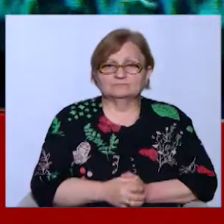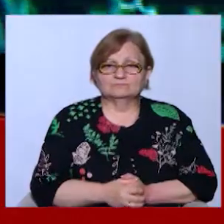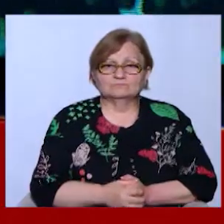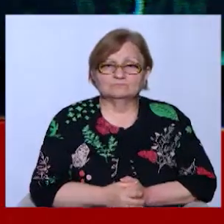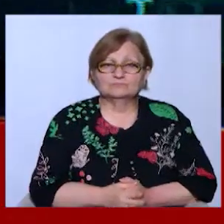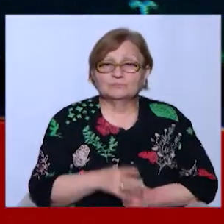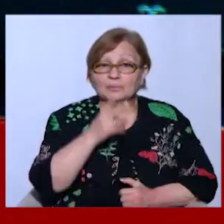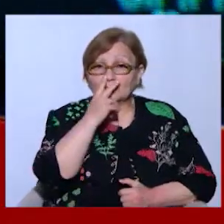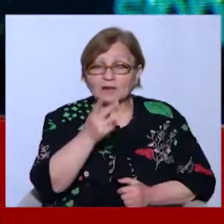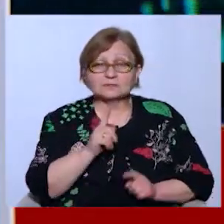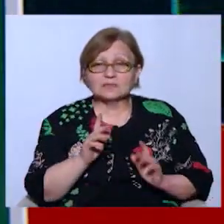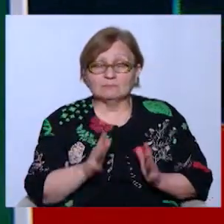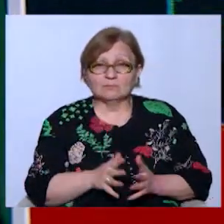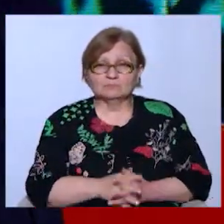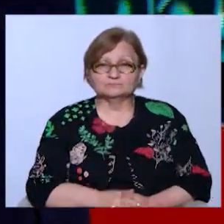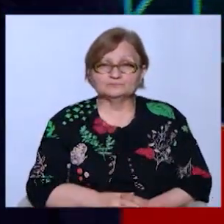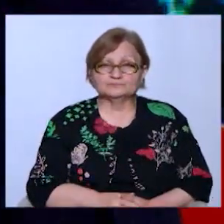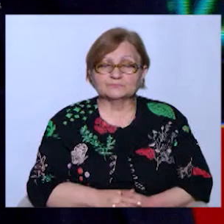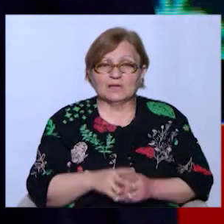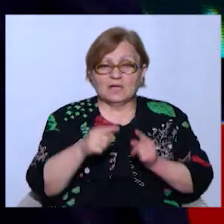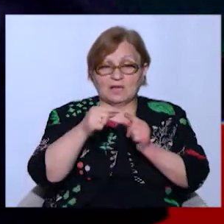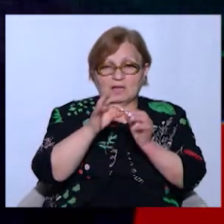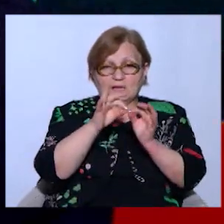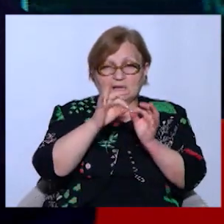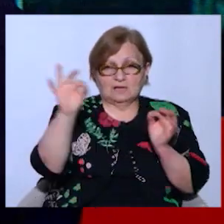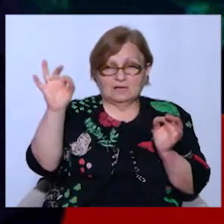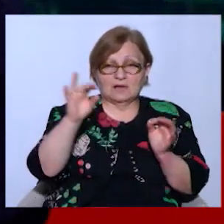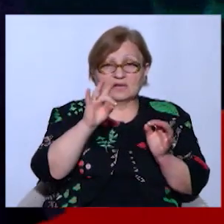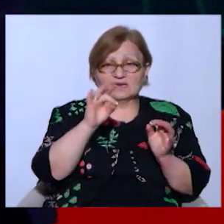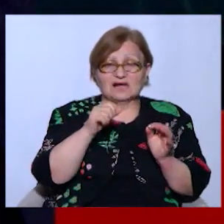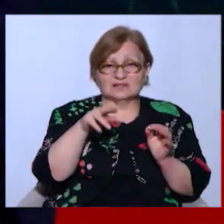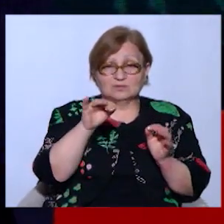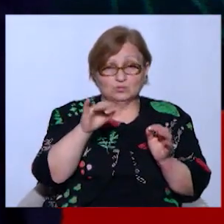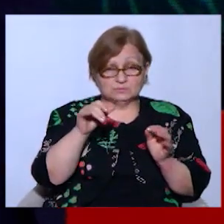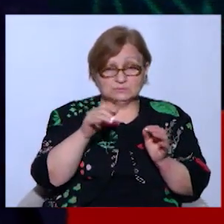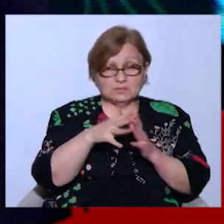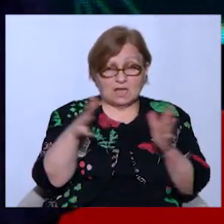ნახეთ რა მოხდა. რადიუსი გაიზარდა 3-ჯერ,